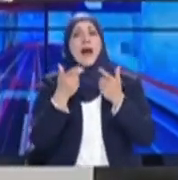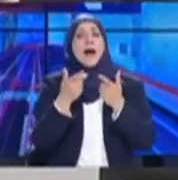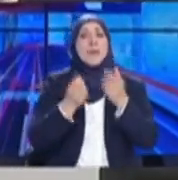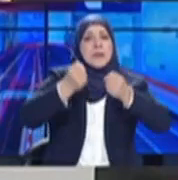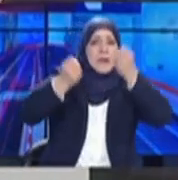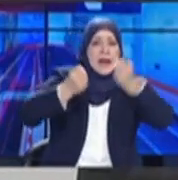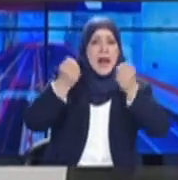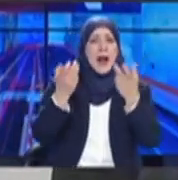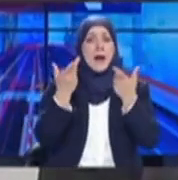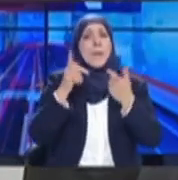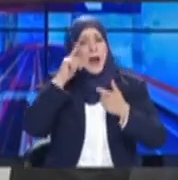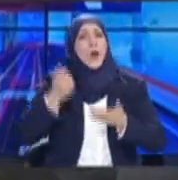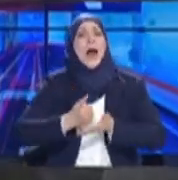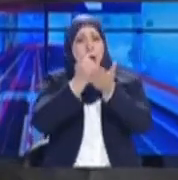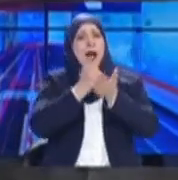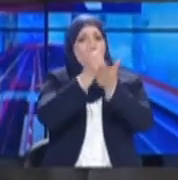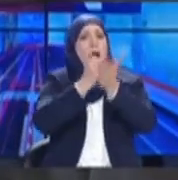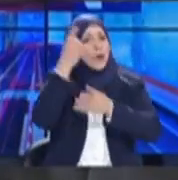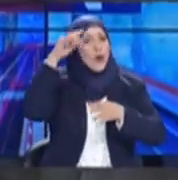نعاون وفيهم